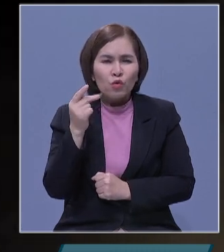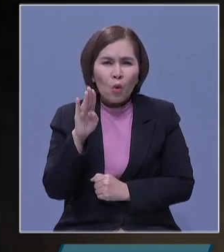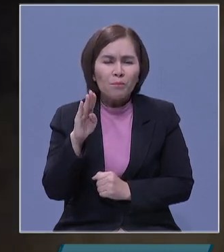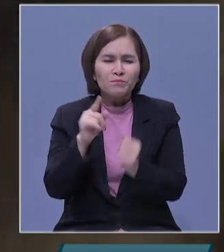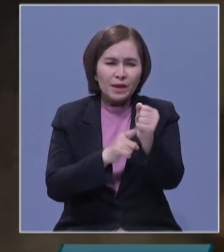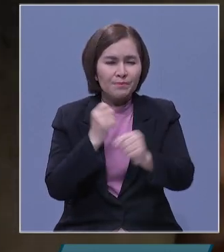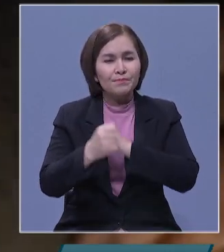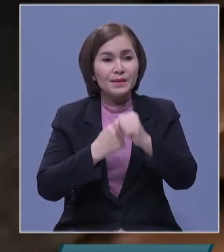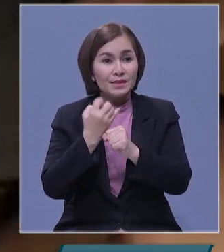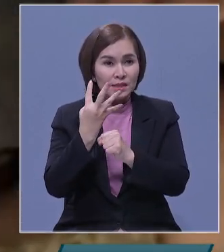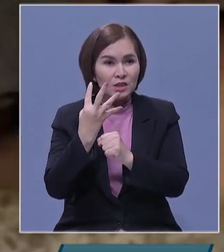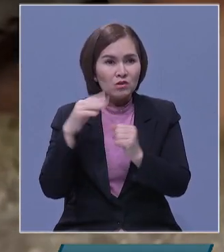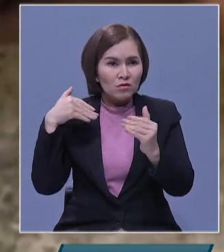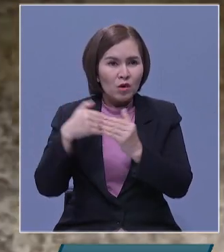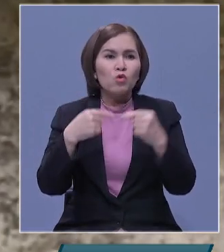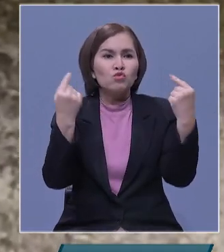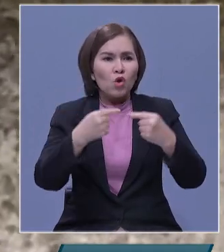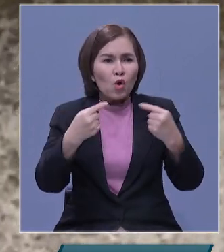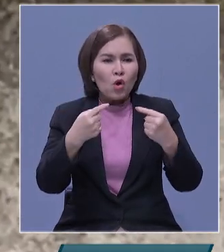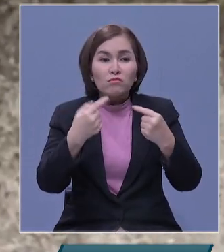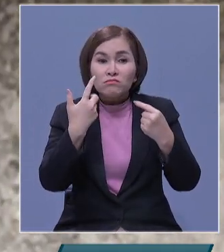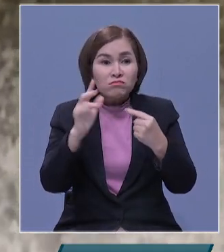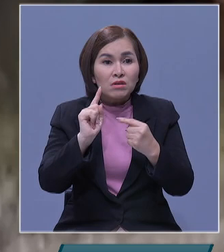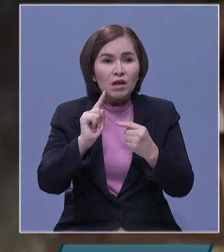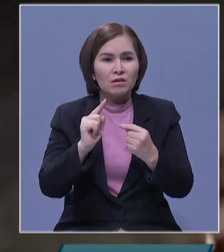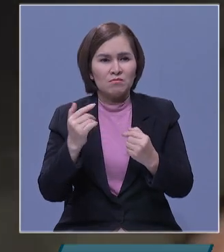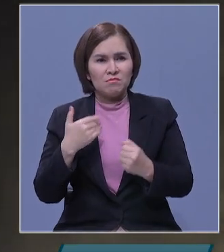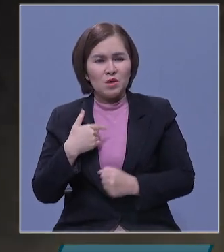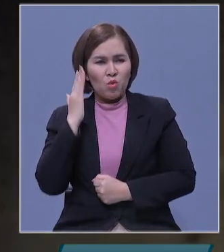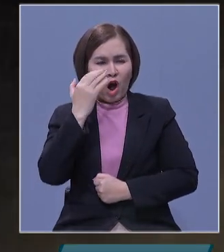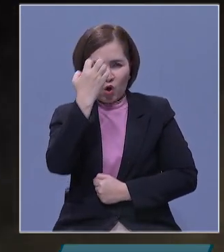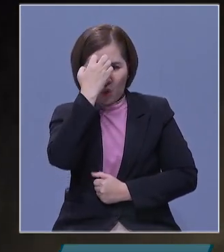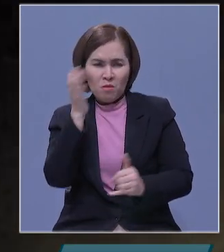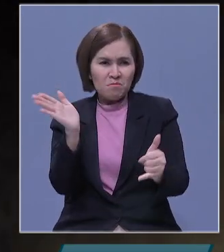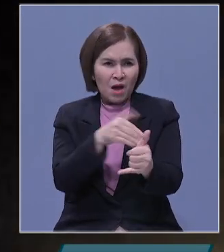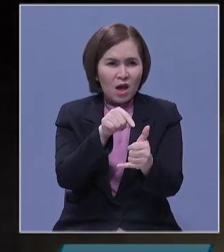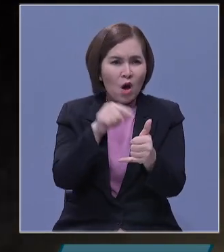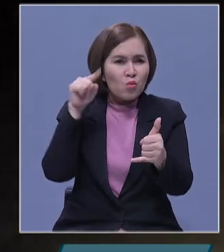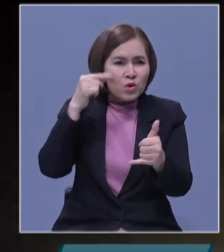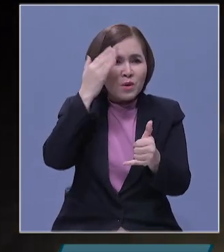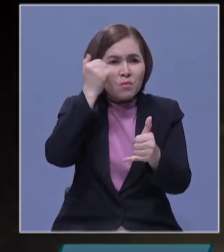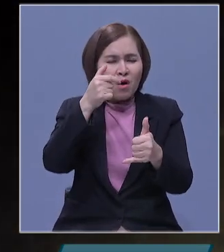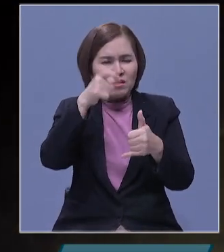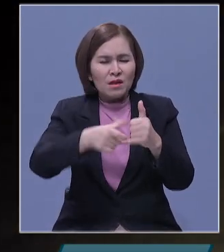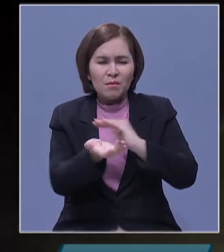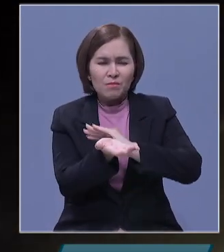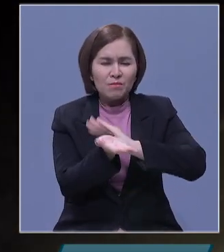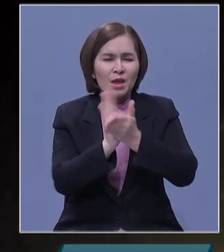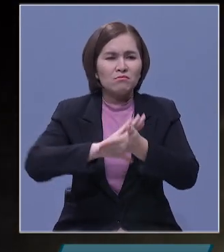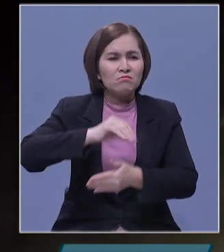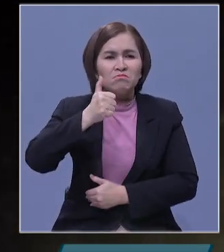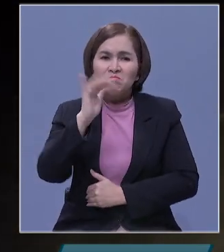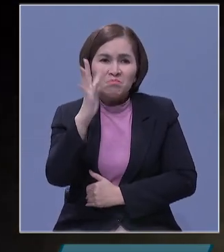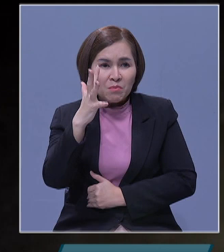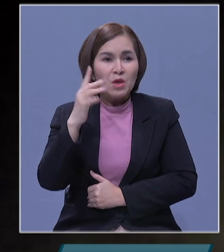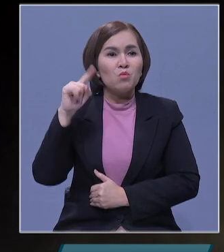เหตุทะเลาะกับแฟนสาวบอกทะเลาะกันแล้วเป็นยังไงอ่ะบอกไปตบตีแฟนเพราะว่าแฟนเนี่ยไม่ยอมเปลี่ยนแปลงตัวเองให้ดีขึ้นสักที